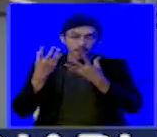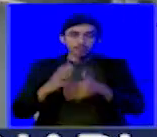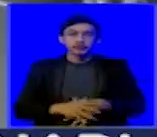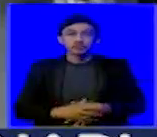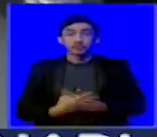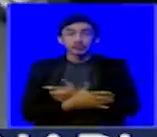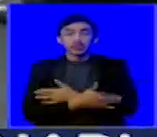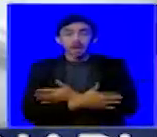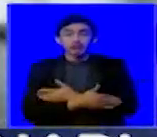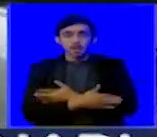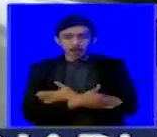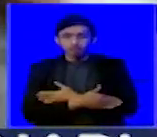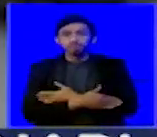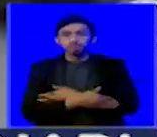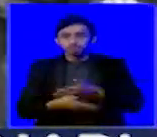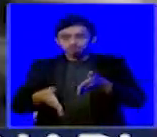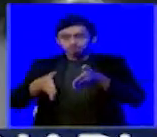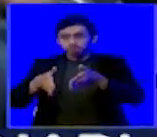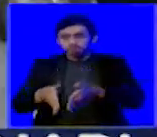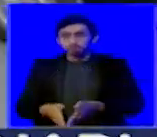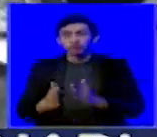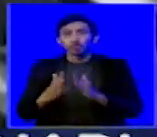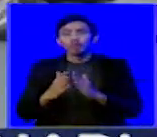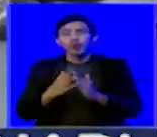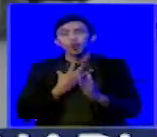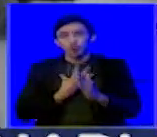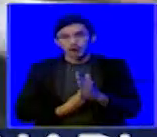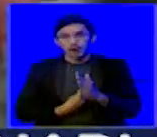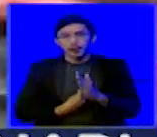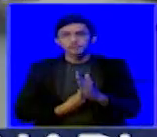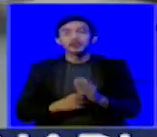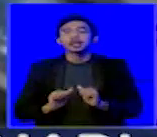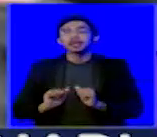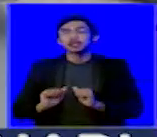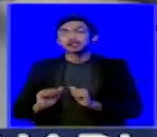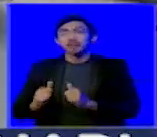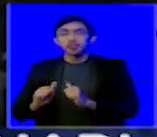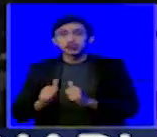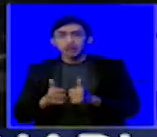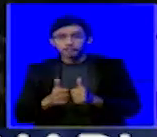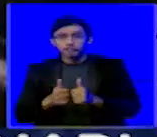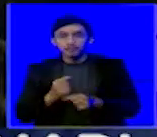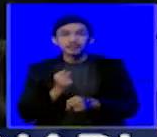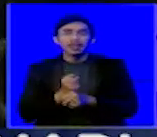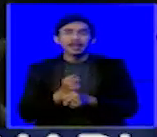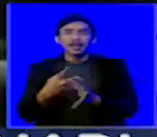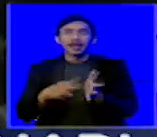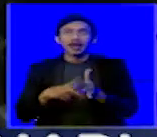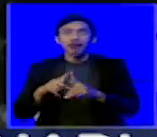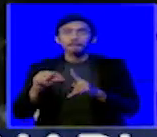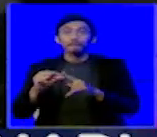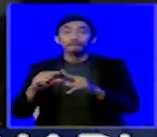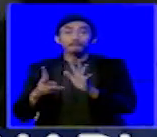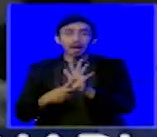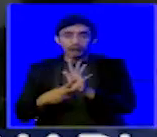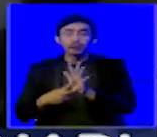salah satu balai-balai yang berada di rumah duka untuk selanjutnya akan dipersiapkan upacara ngaben. Sementara itu polisi masih menyelidiki tewasnya